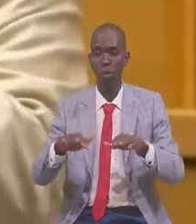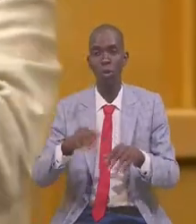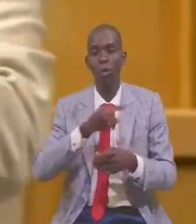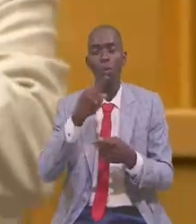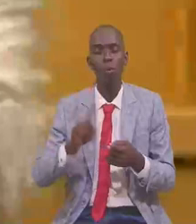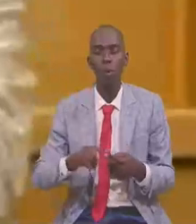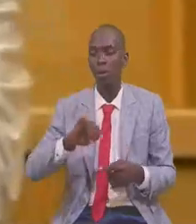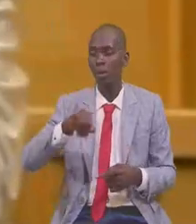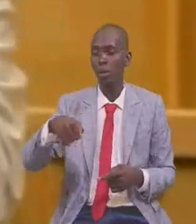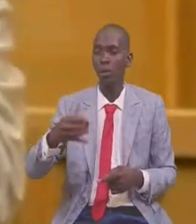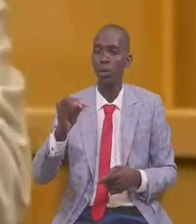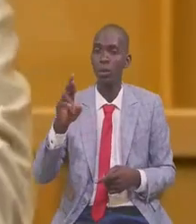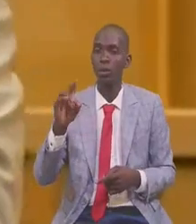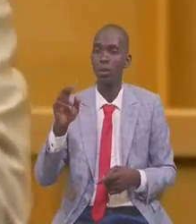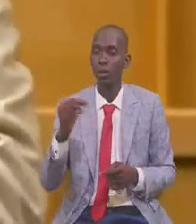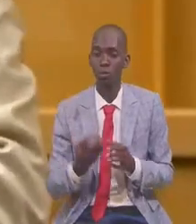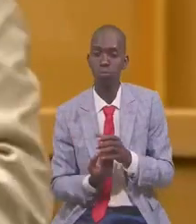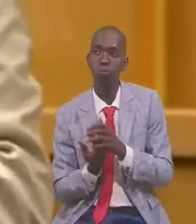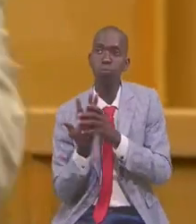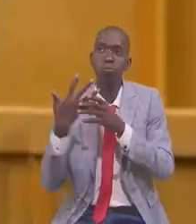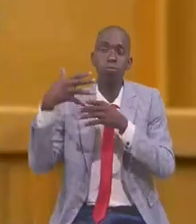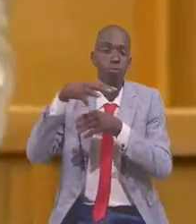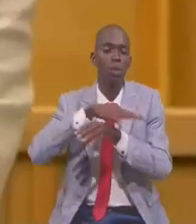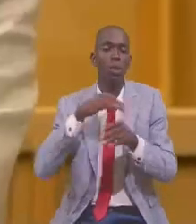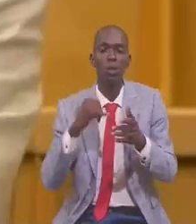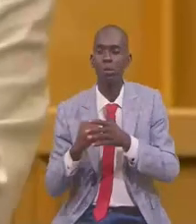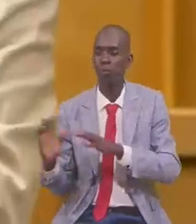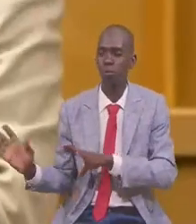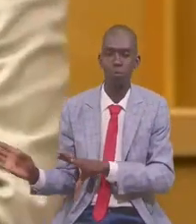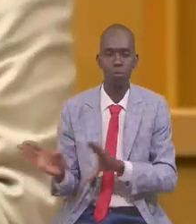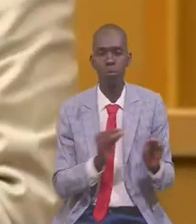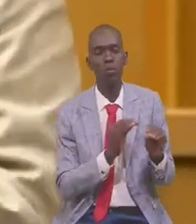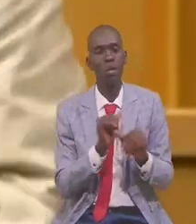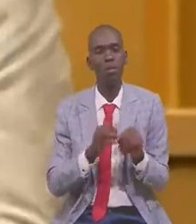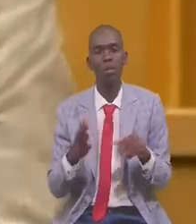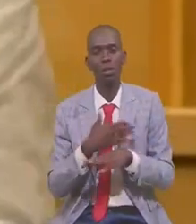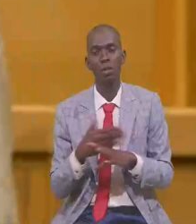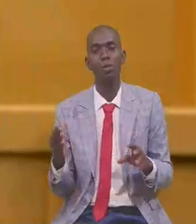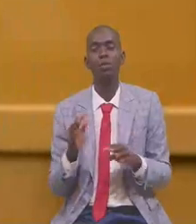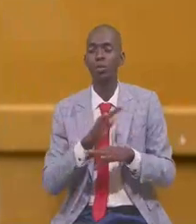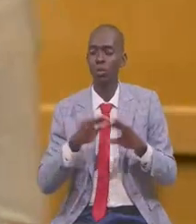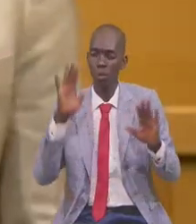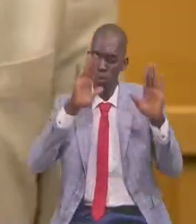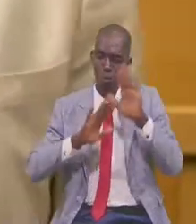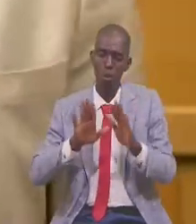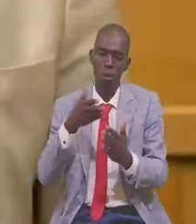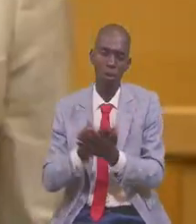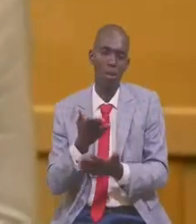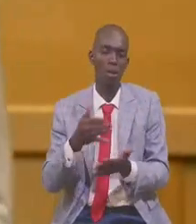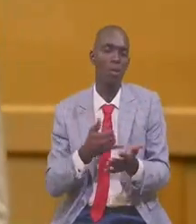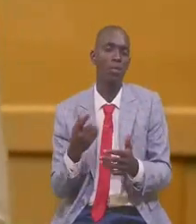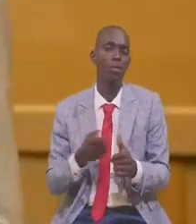oh, il balaie tout. Sur son chemin, ne t'en fais pas. Arrive là-bas d'abord. Vous voyez, parfois, nous